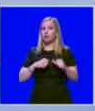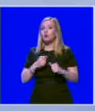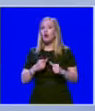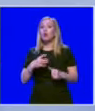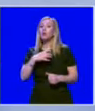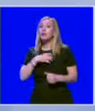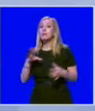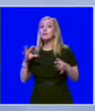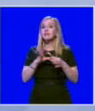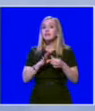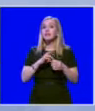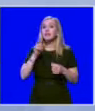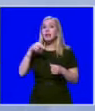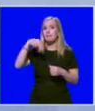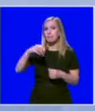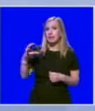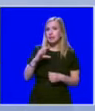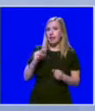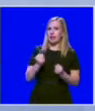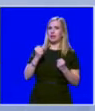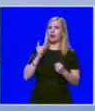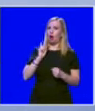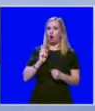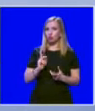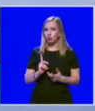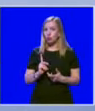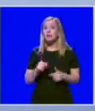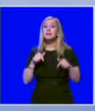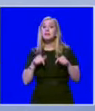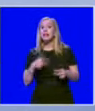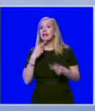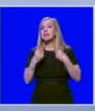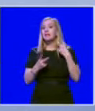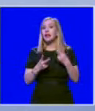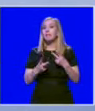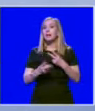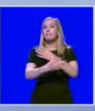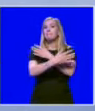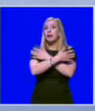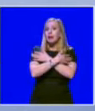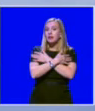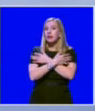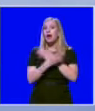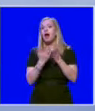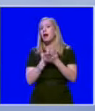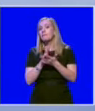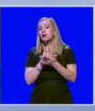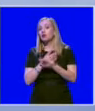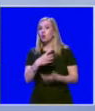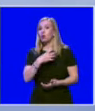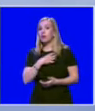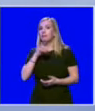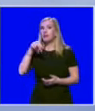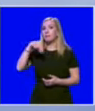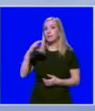с ДПС и реагира изключително остро. Всъщност днес видяхме прегръдката между ГЕРБ и ДПС.